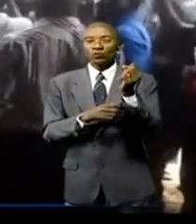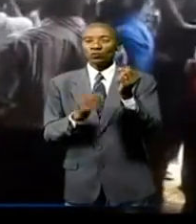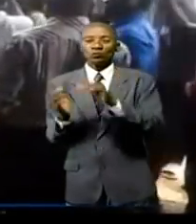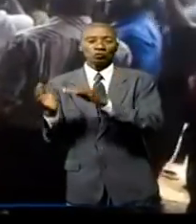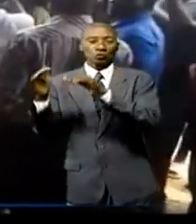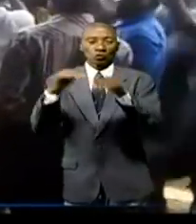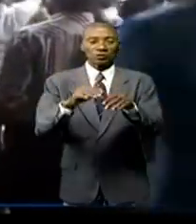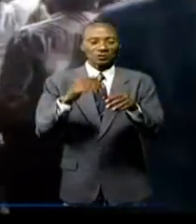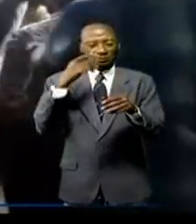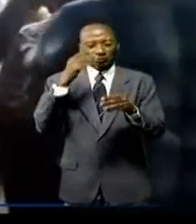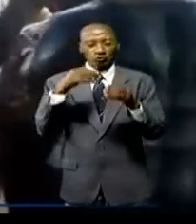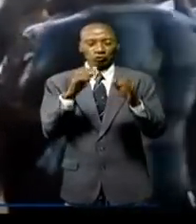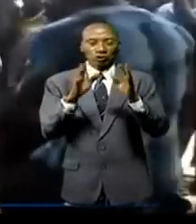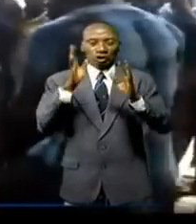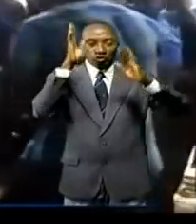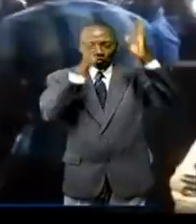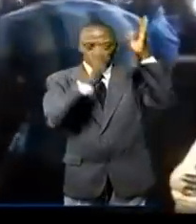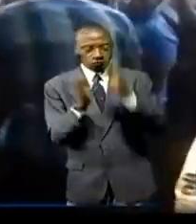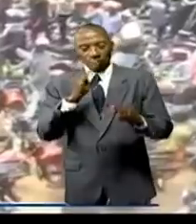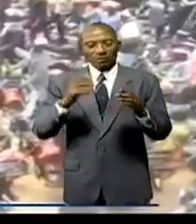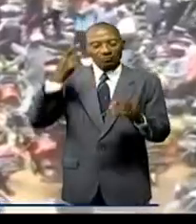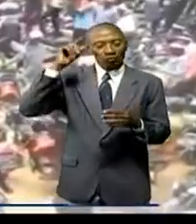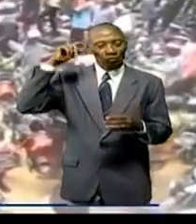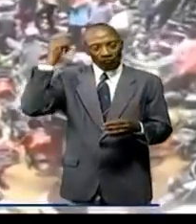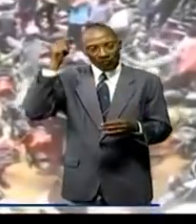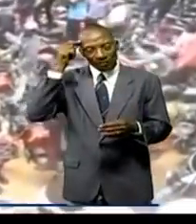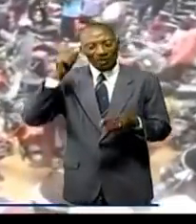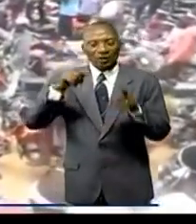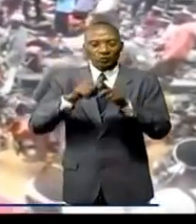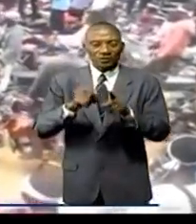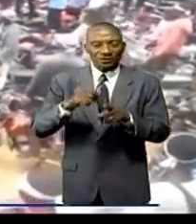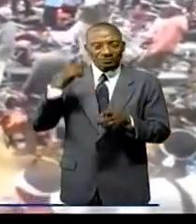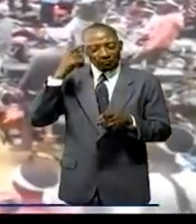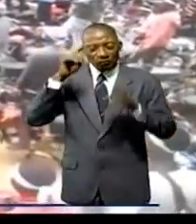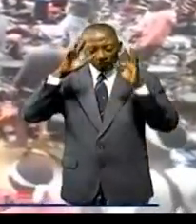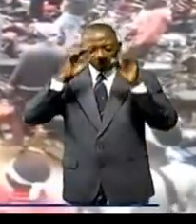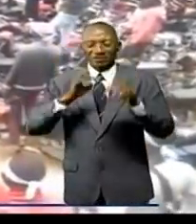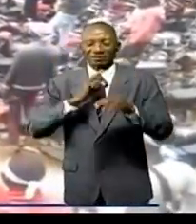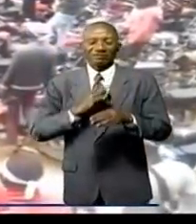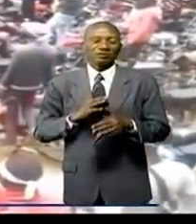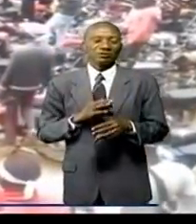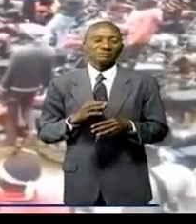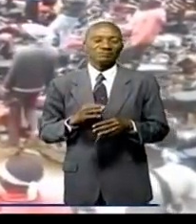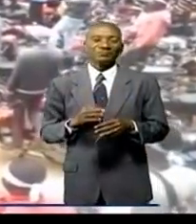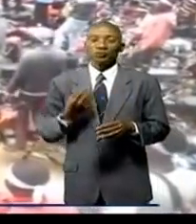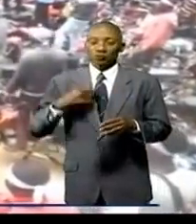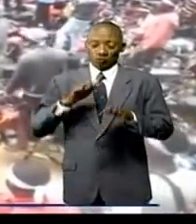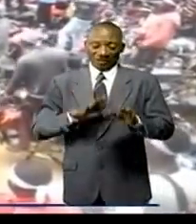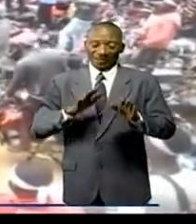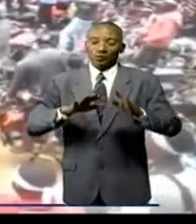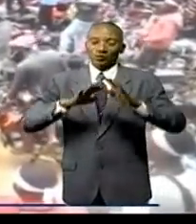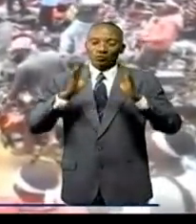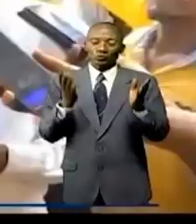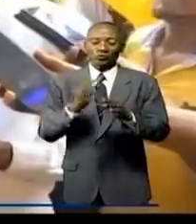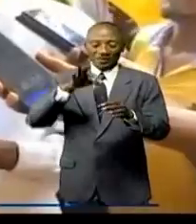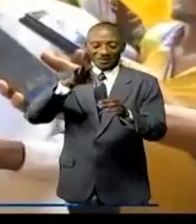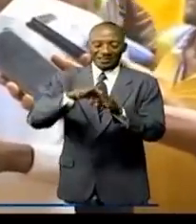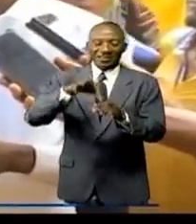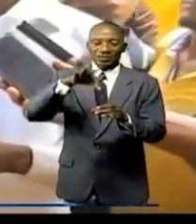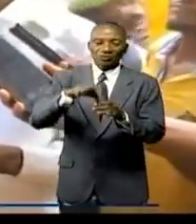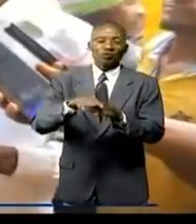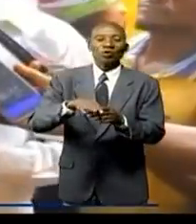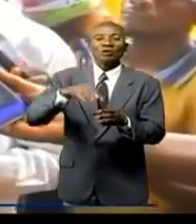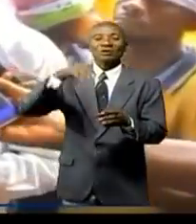institutions visant à priver la population. Les élections de 2023, seule voie légale pour exprimer son choix sur